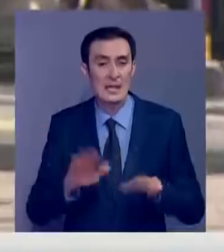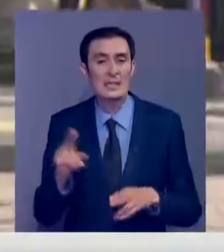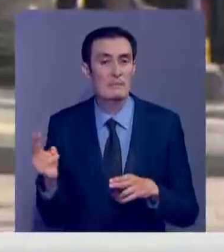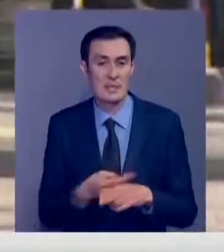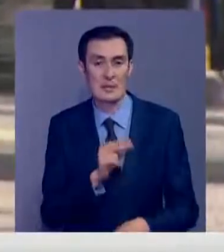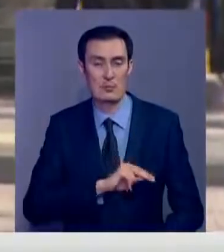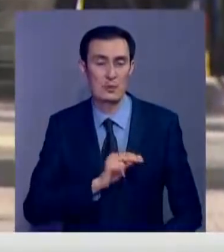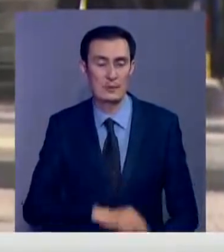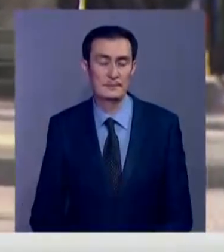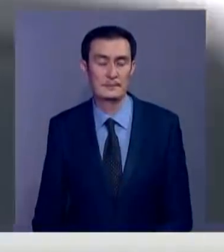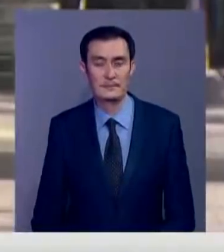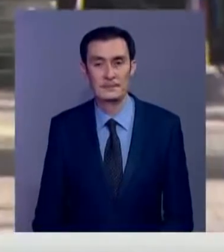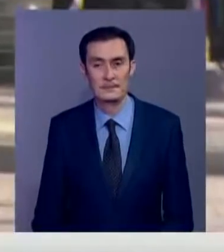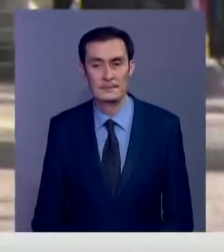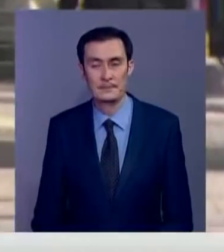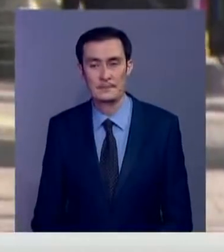работы.